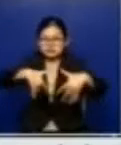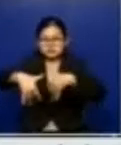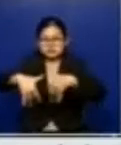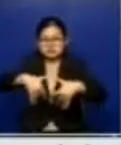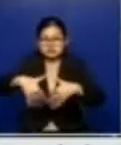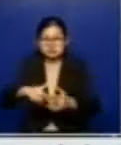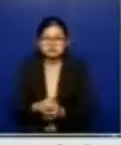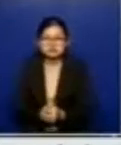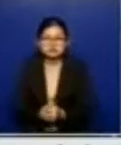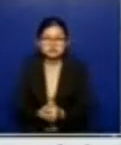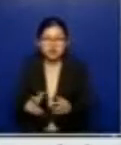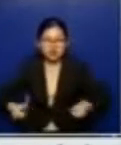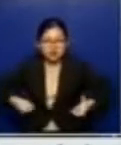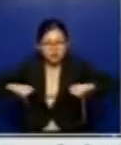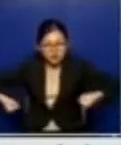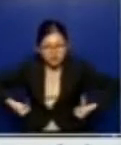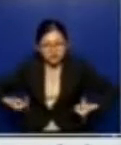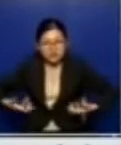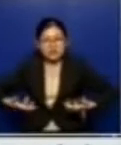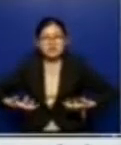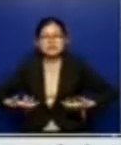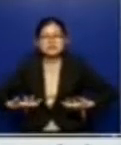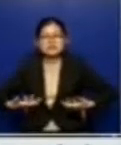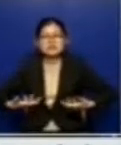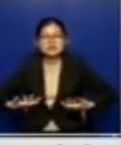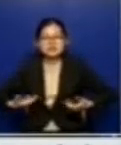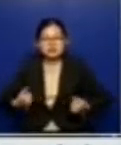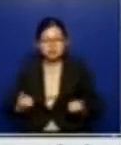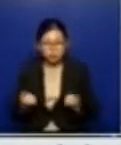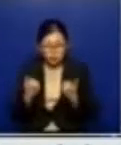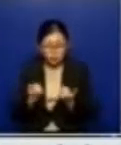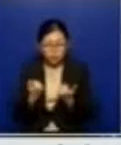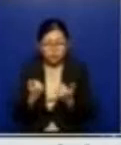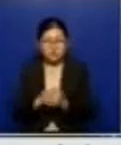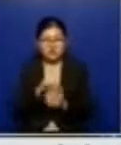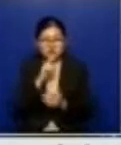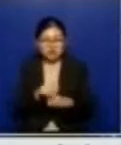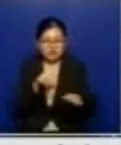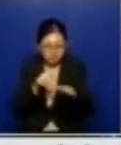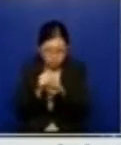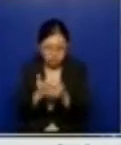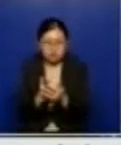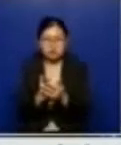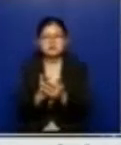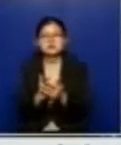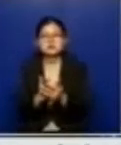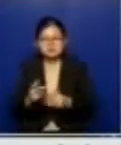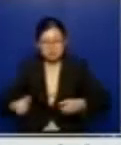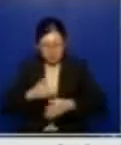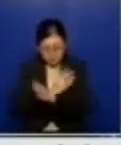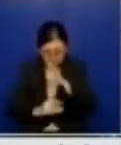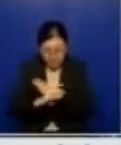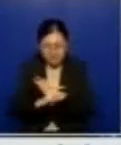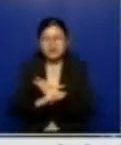ของรถเข็นรถสำหรับนั่งคนพิการวันนี้ถ้าเขาประสบอุบัติเหตุพิการทันทีกว่าจะ